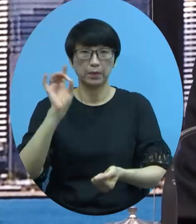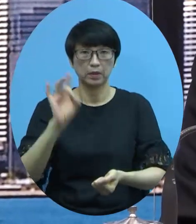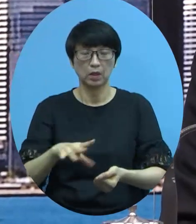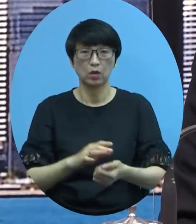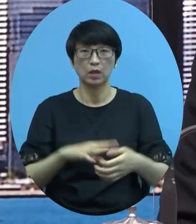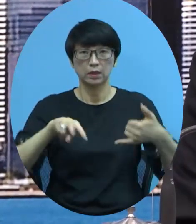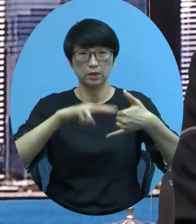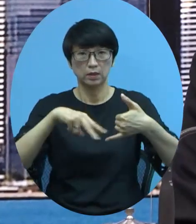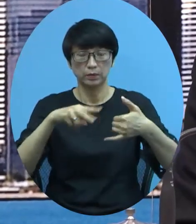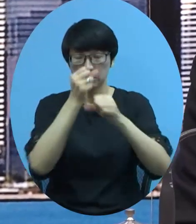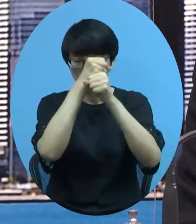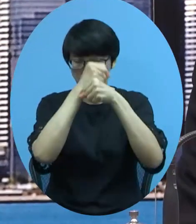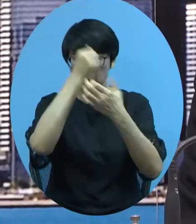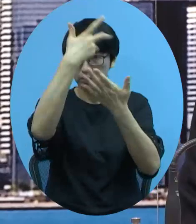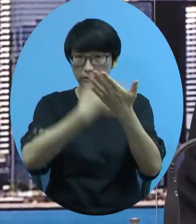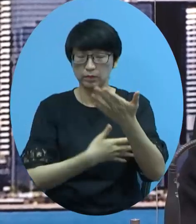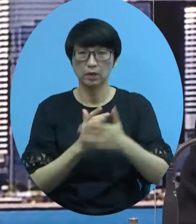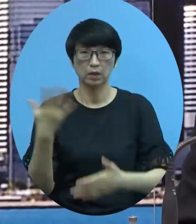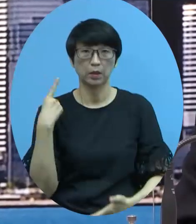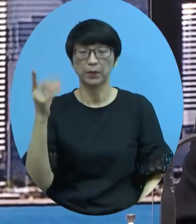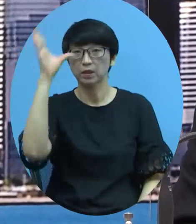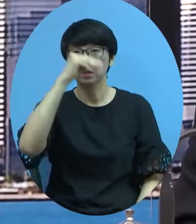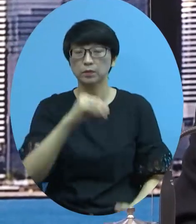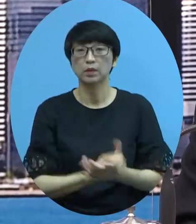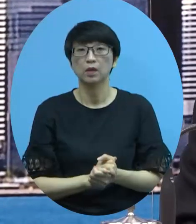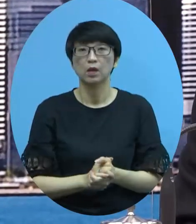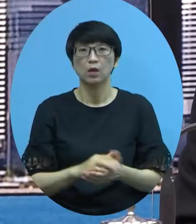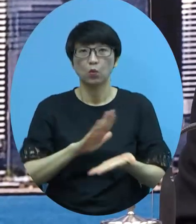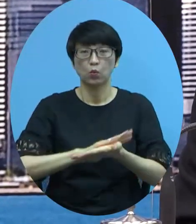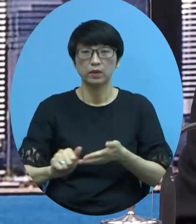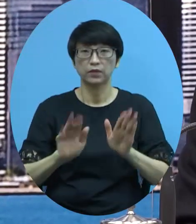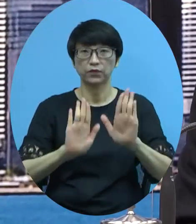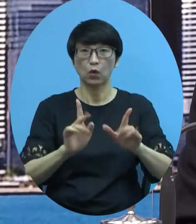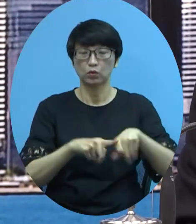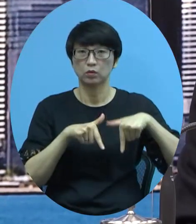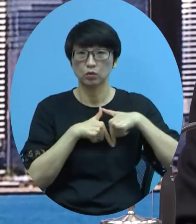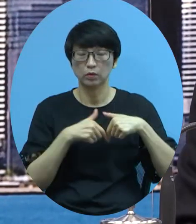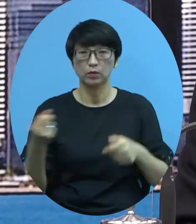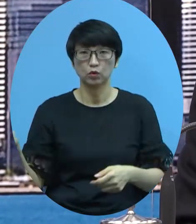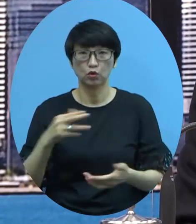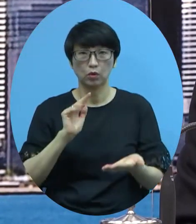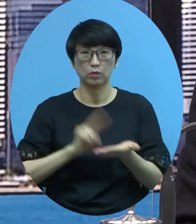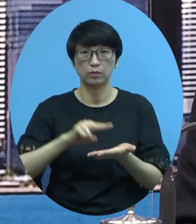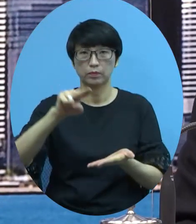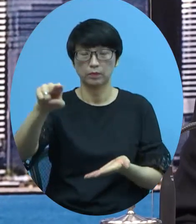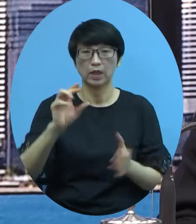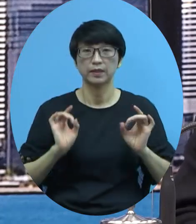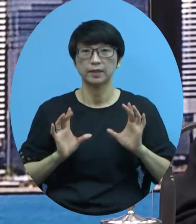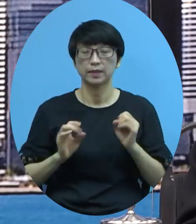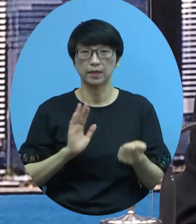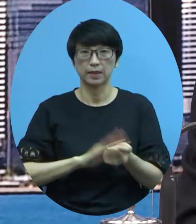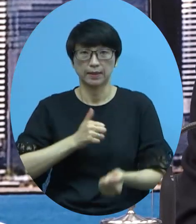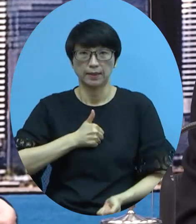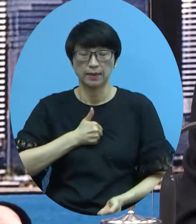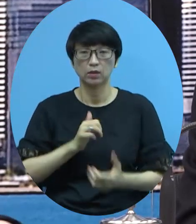措施啦。咁尋晚咧就衞生防護中心咧亦都係再一次咧就係、發信俾呢個私家醫生，咁咧就